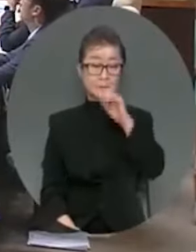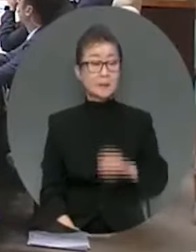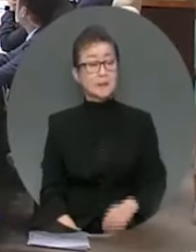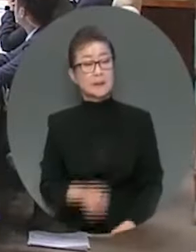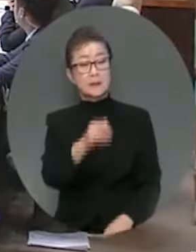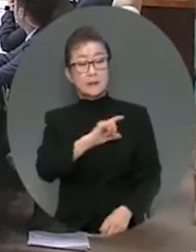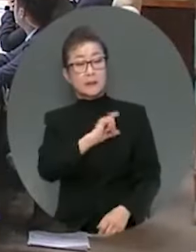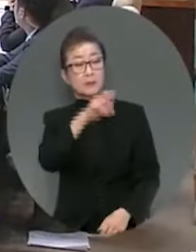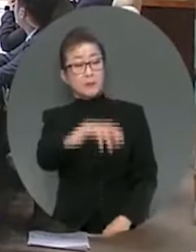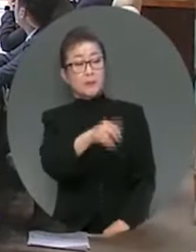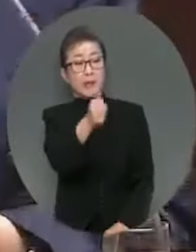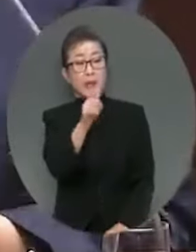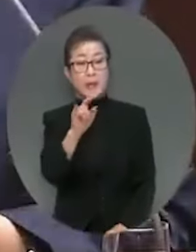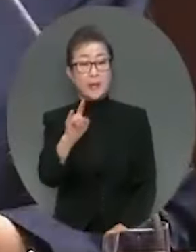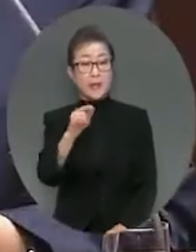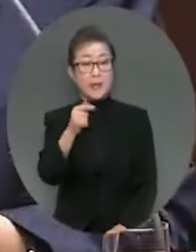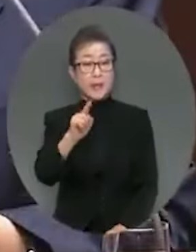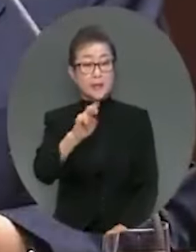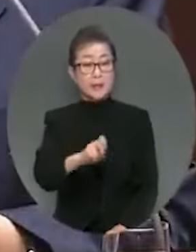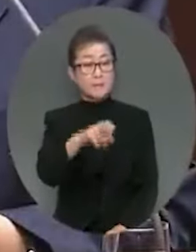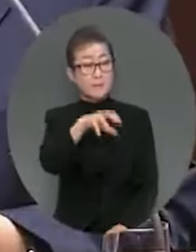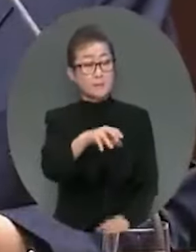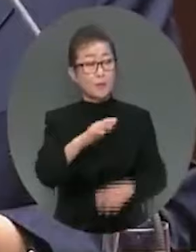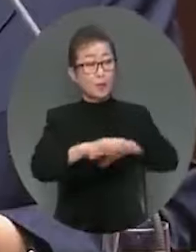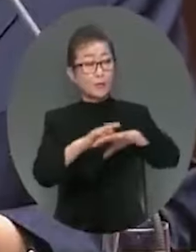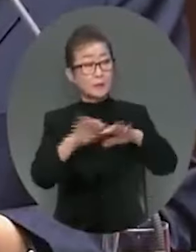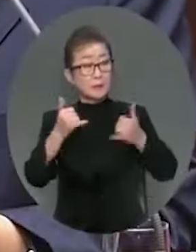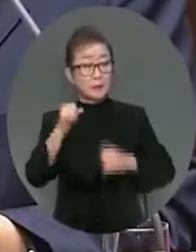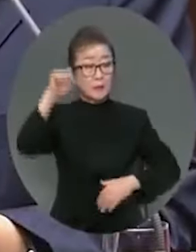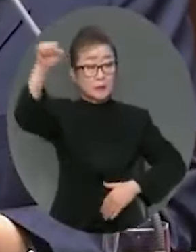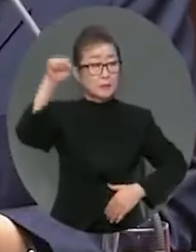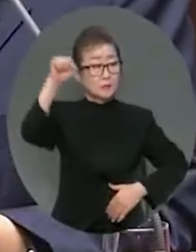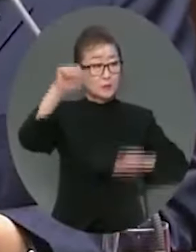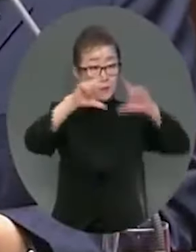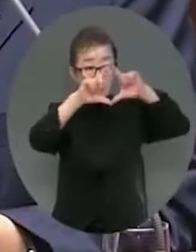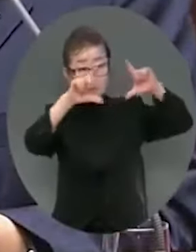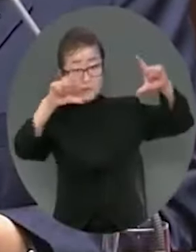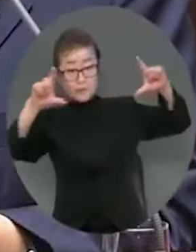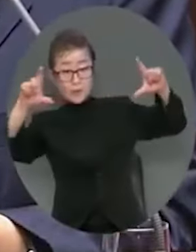해남 농민에서 시위를 하는데 현수막이